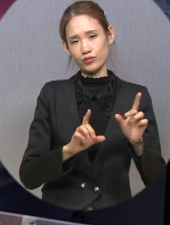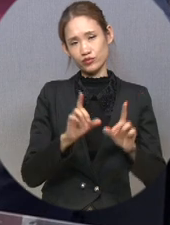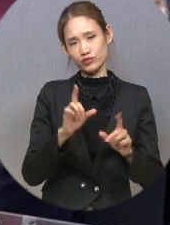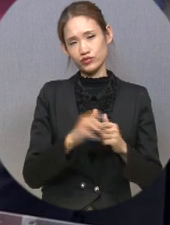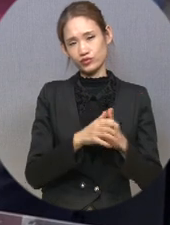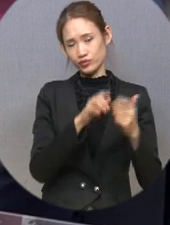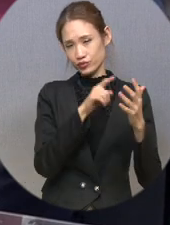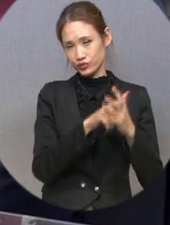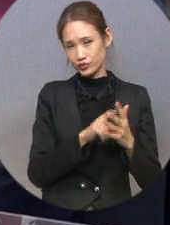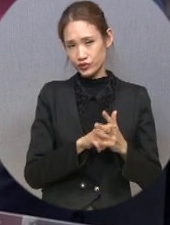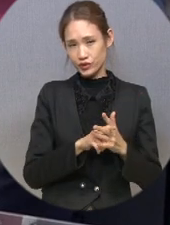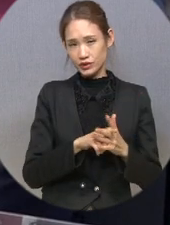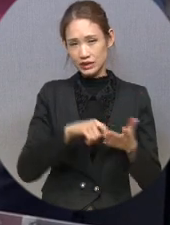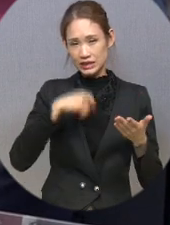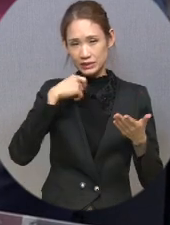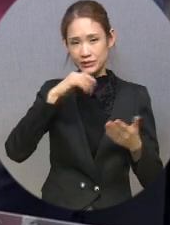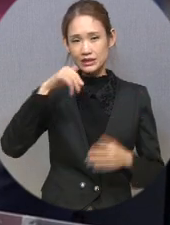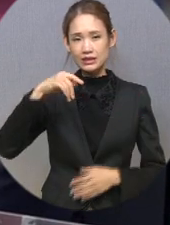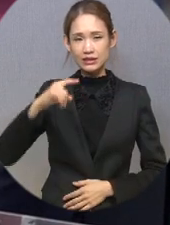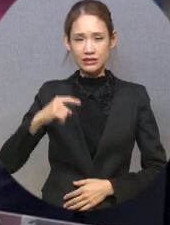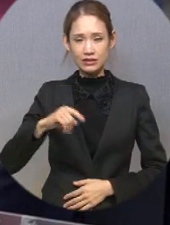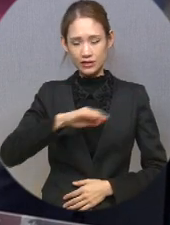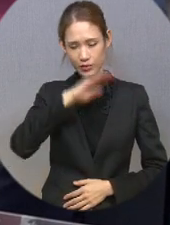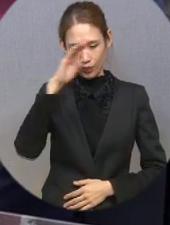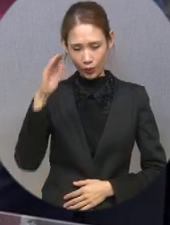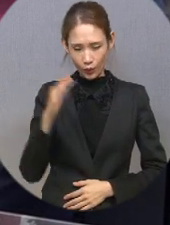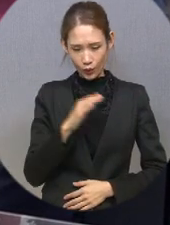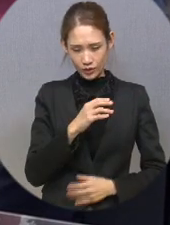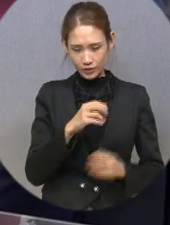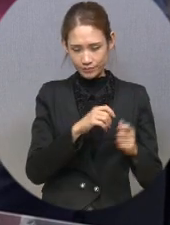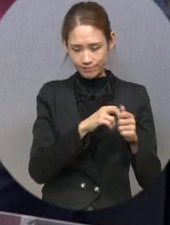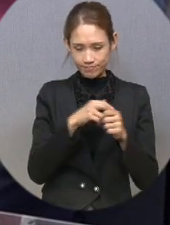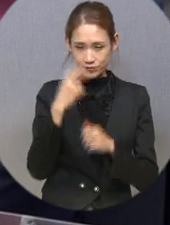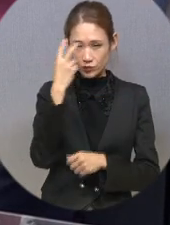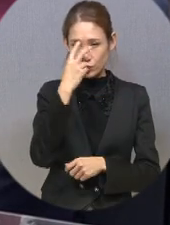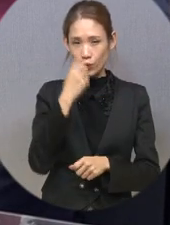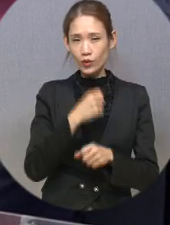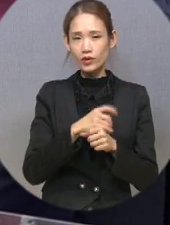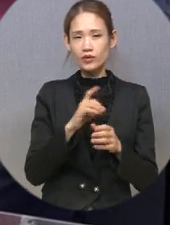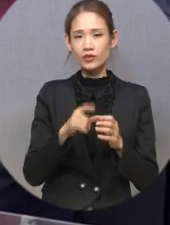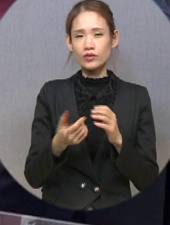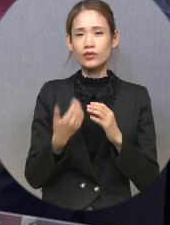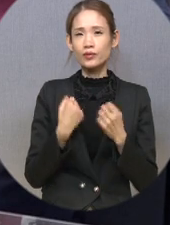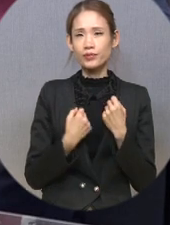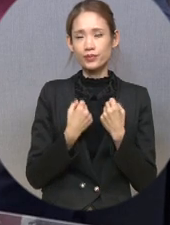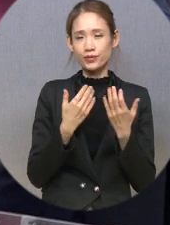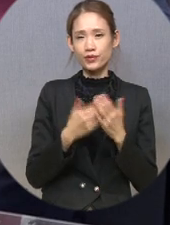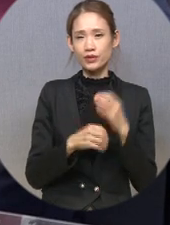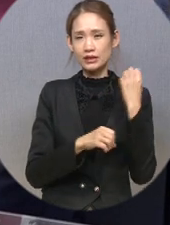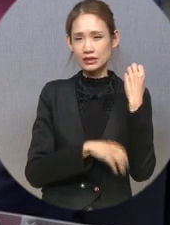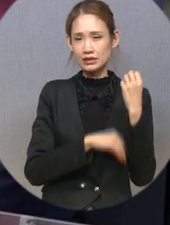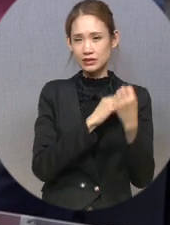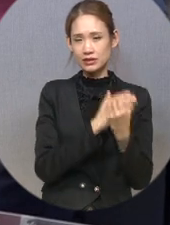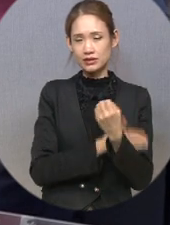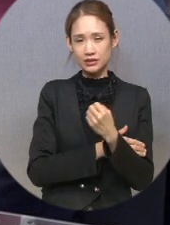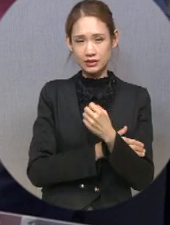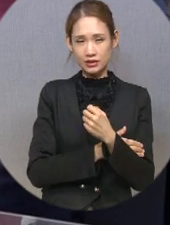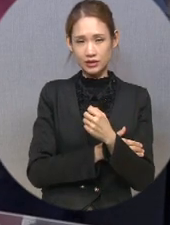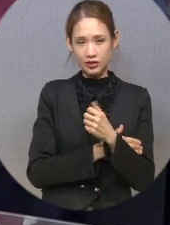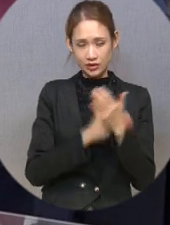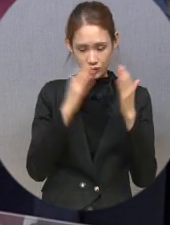그 다음에 급식의 질, 그런 전수조사부터 해야 되겠다는 생각을 하고요. 앞에서도 말씀드렸지만 기초 기본 학력이 어느